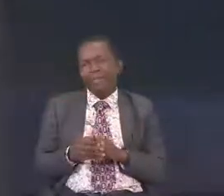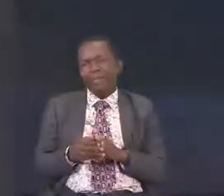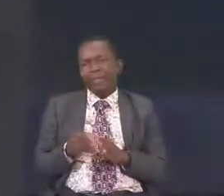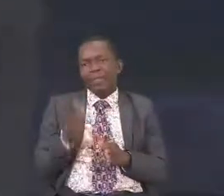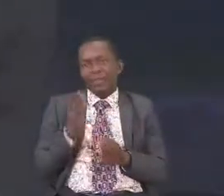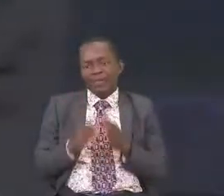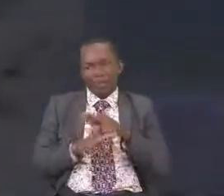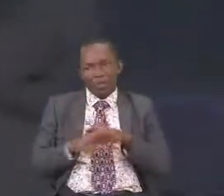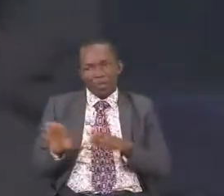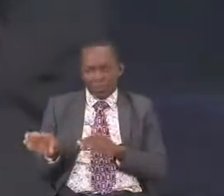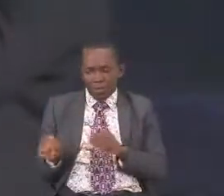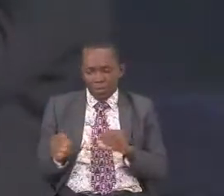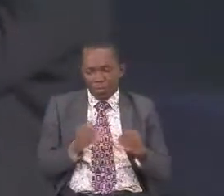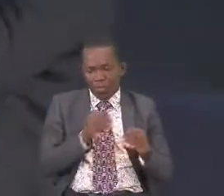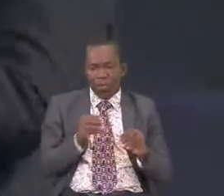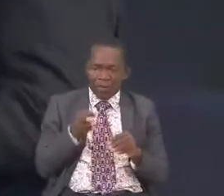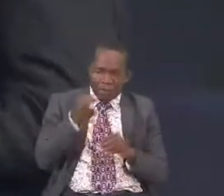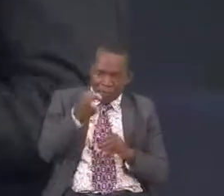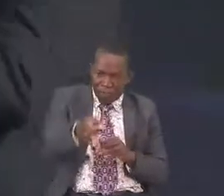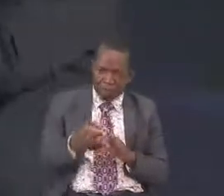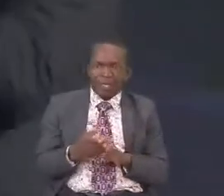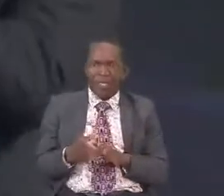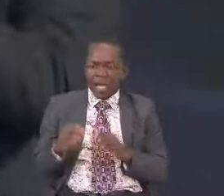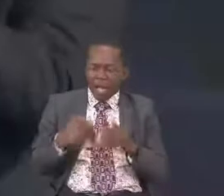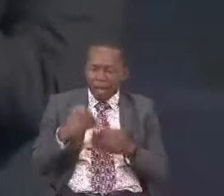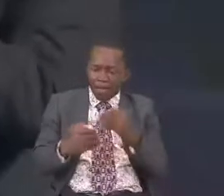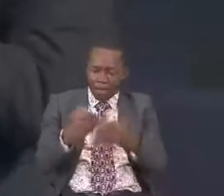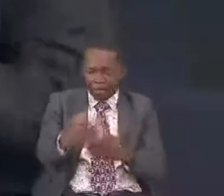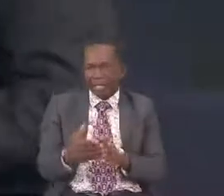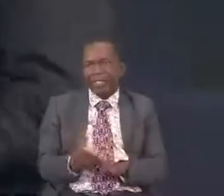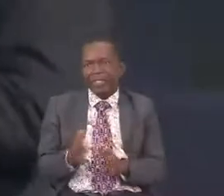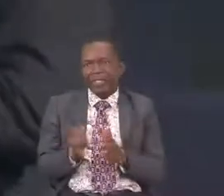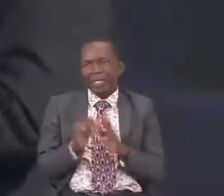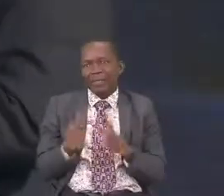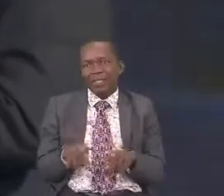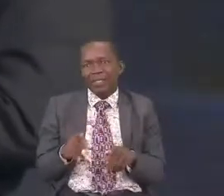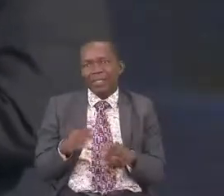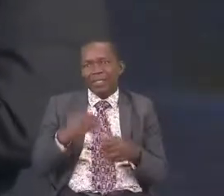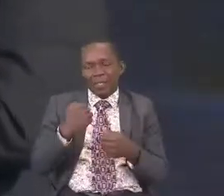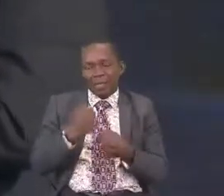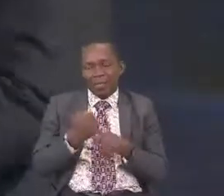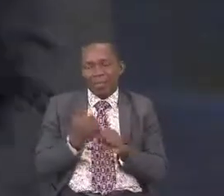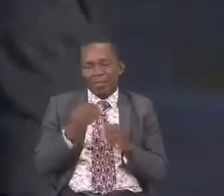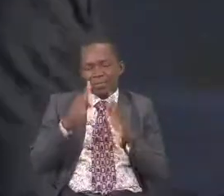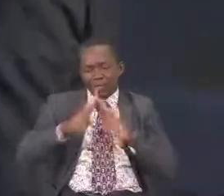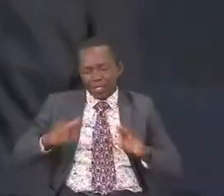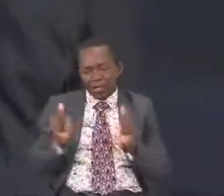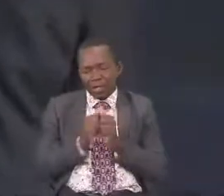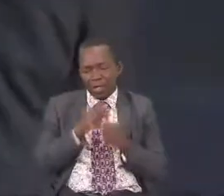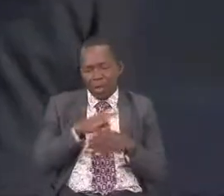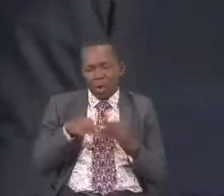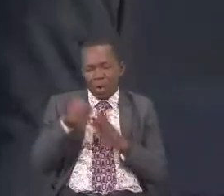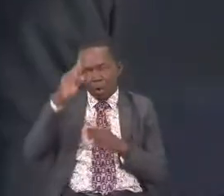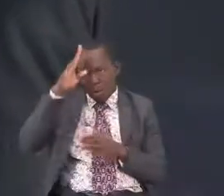que si tu ne progresses pas, si tu n'avances pas, tu ne peux pas avoir la paix avec tous les hommes. Les hommes